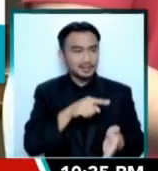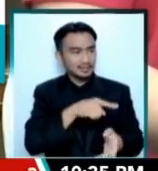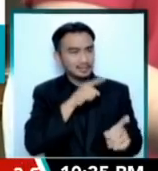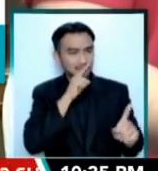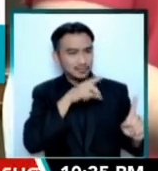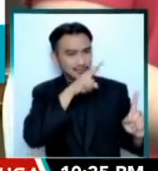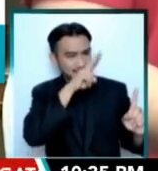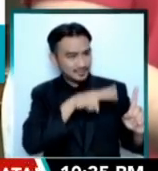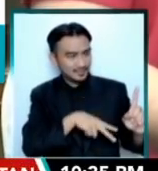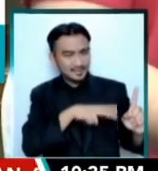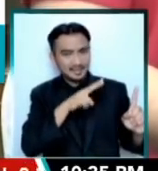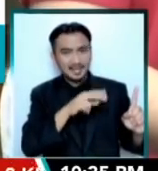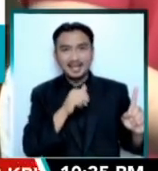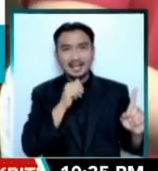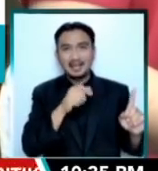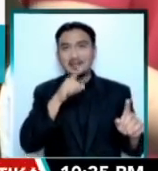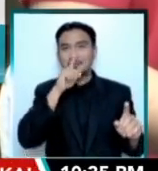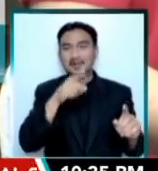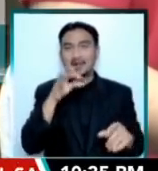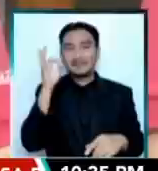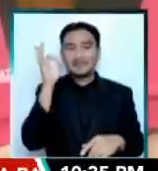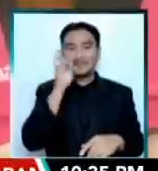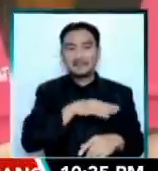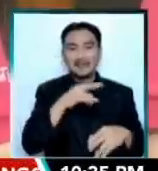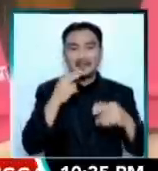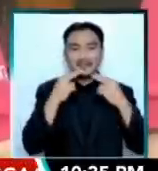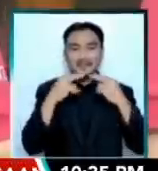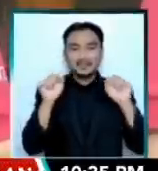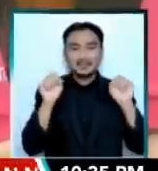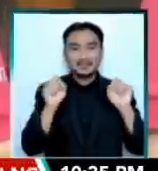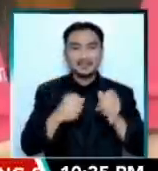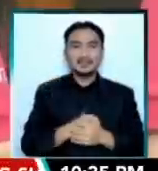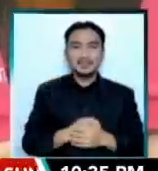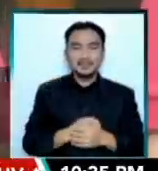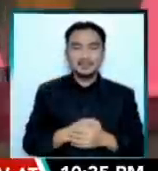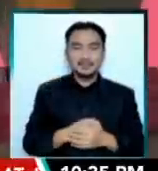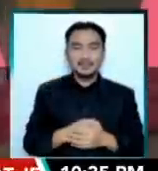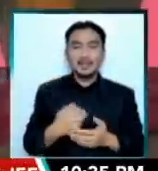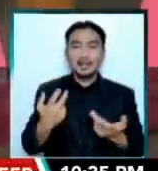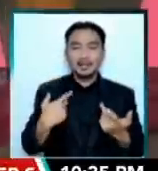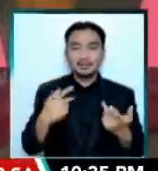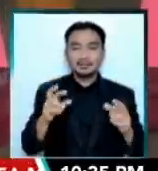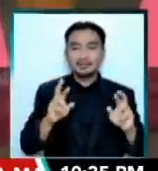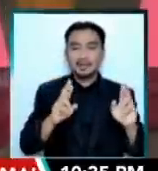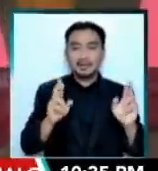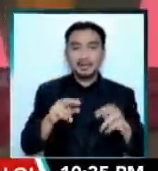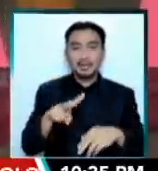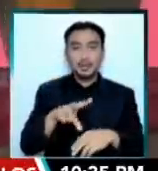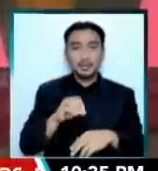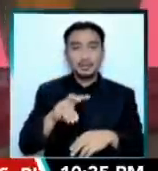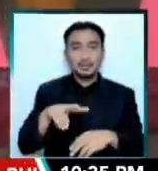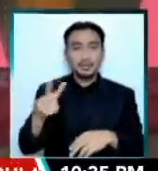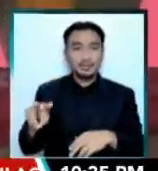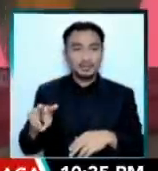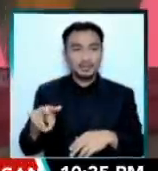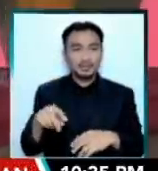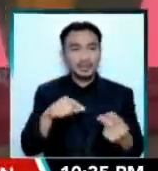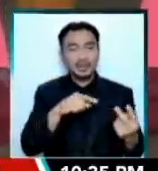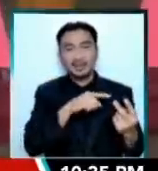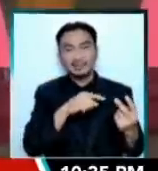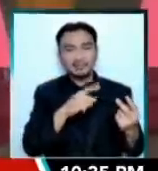siguraduhin ko lang na nahiba ko siyang fake news. Yung laban natin sa 2022, hindi na lang ito linyahan ng mga political